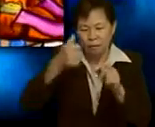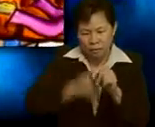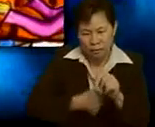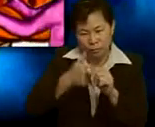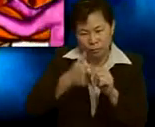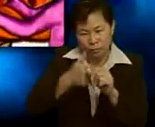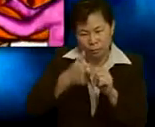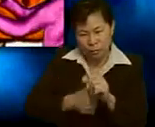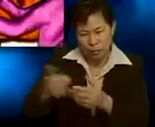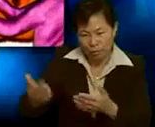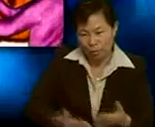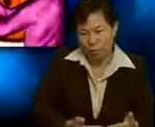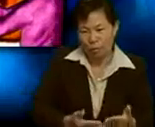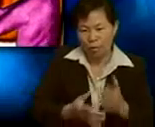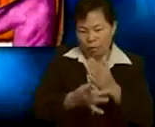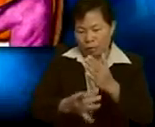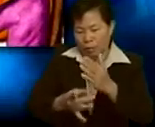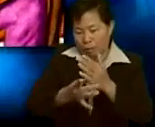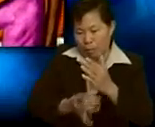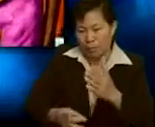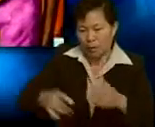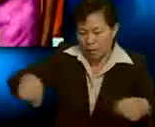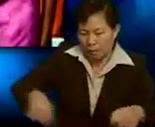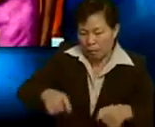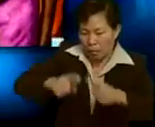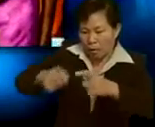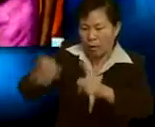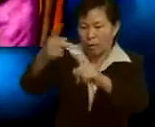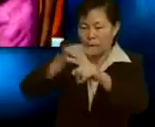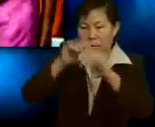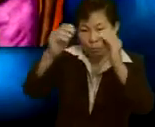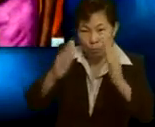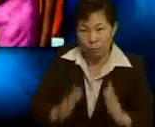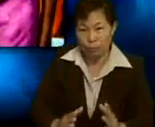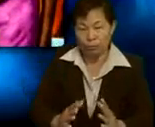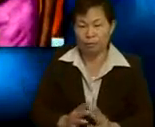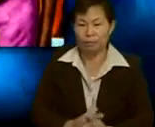Setiap satu daripada mereka membawa bekas minyak masak untuk dihadiahi kepada guru mereka.